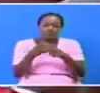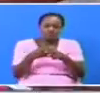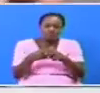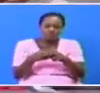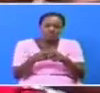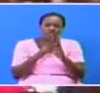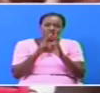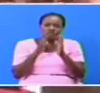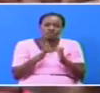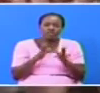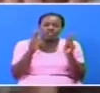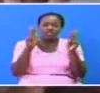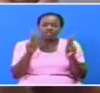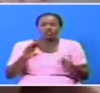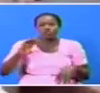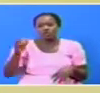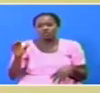News, katika kaunti ya Kisumu.